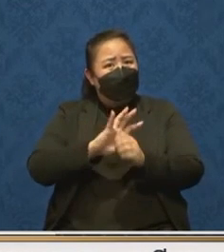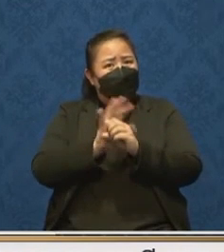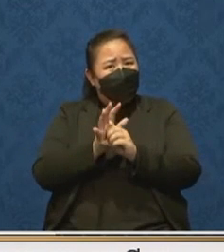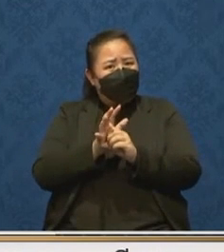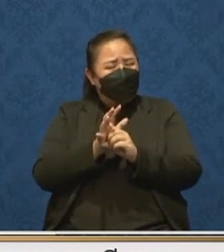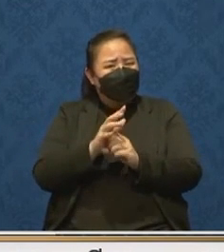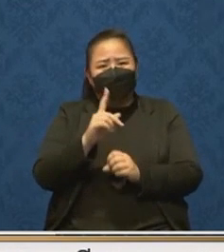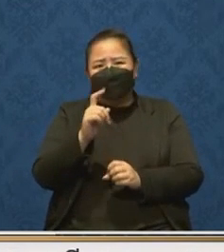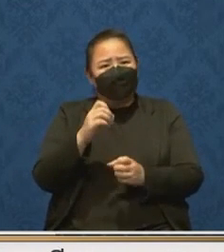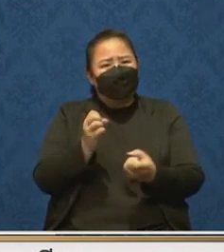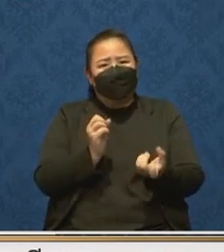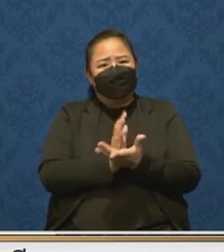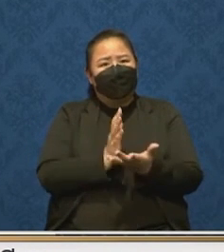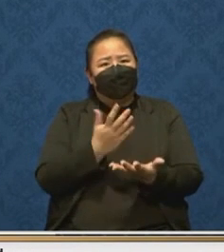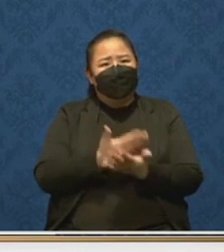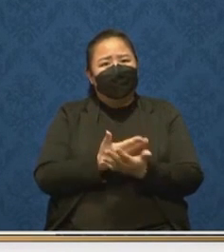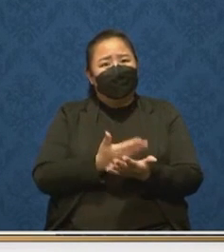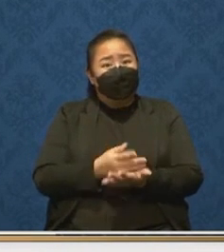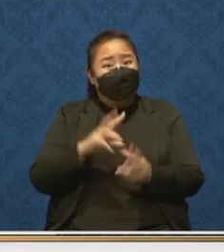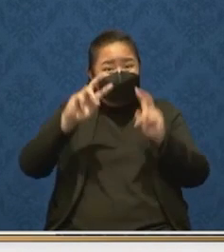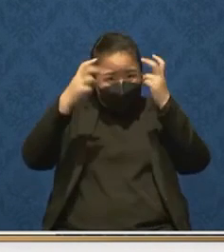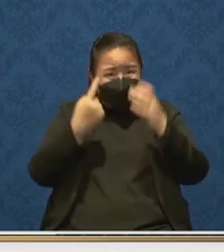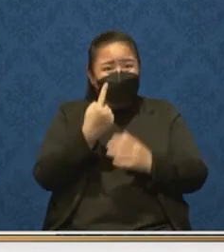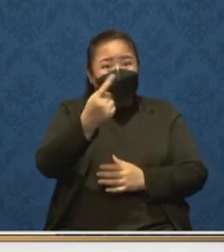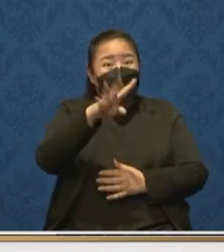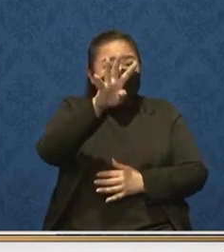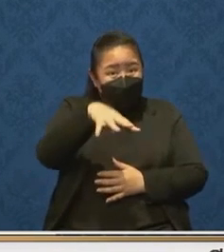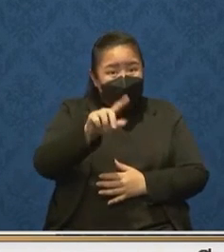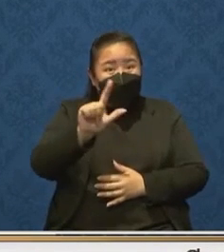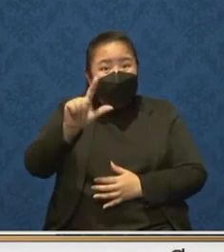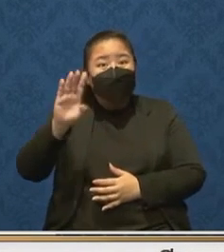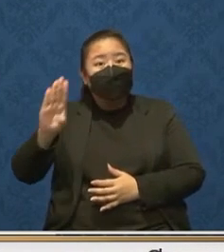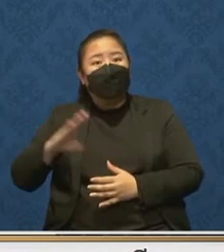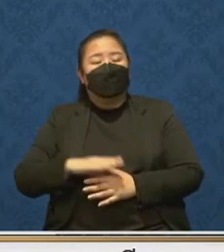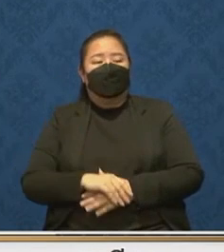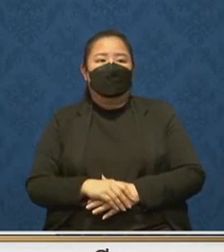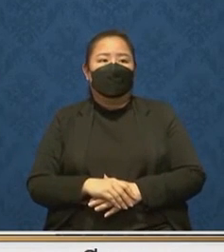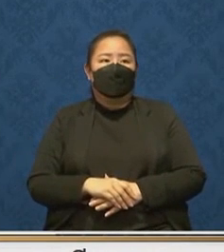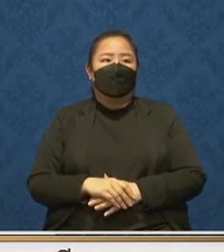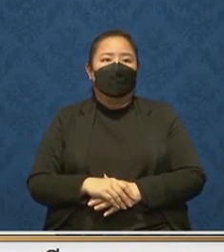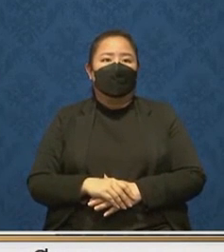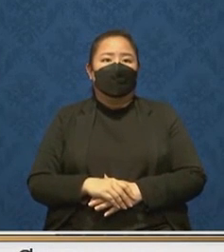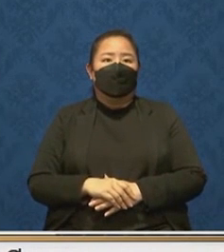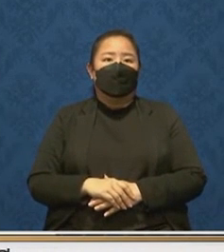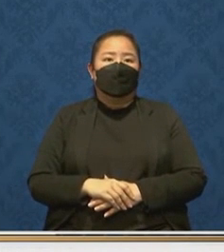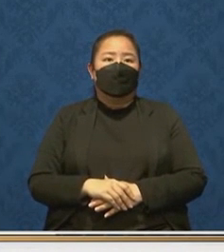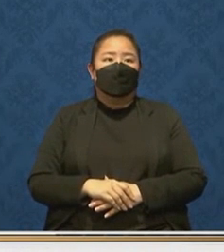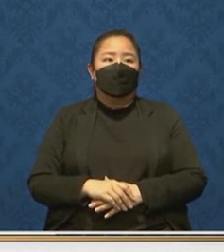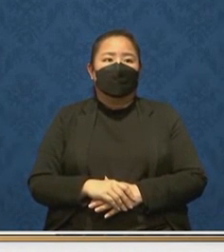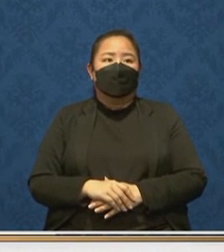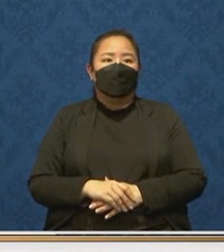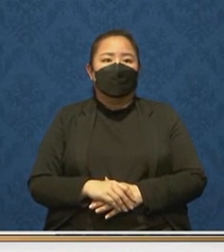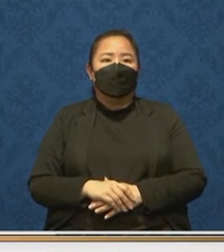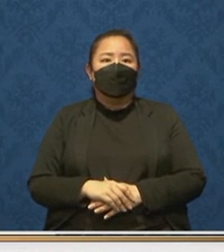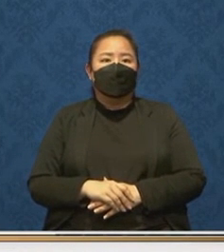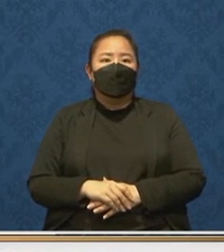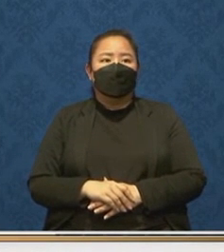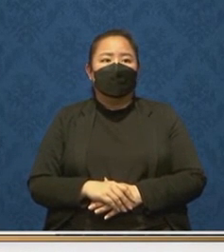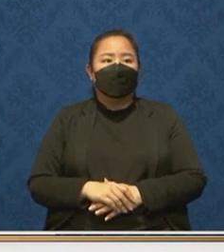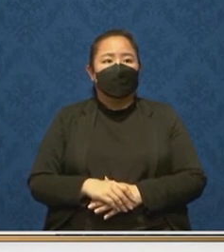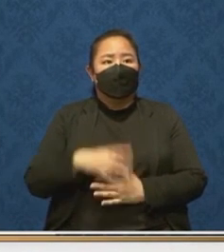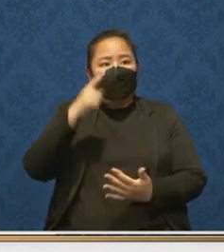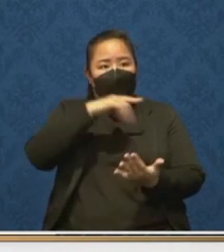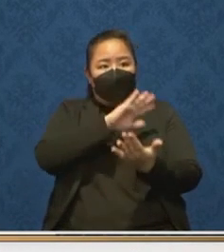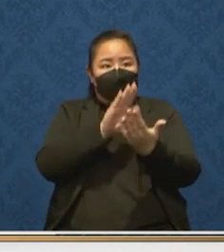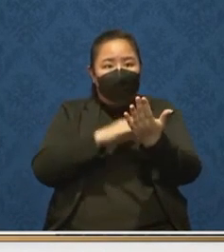พลาดศูนยเสียเงินใครั้นี้เฉพาะเรองเดียวนี้ 4,000 ลานบาทต่ไปครับไทย